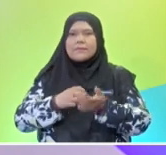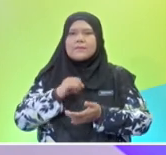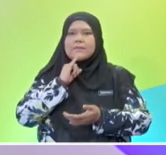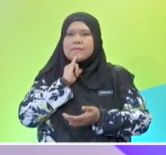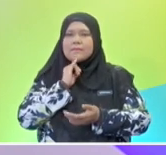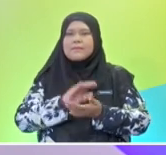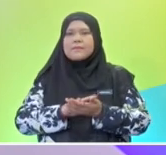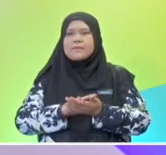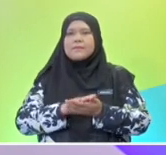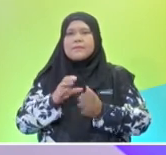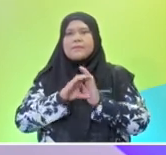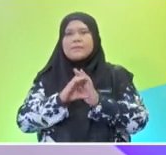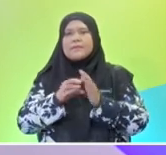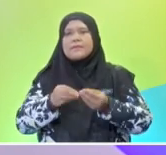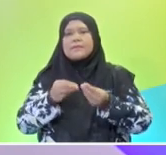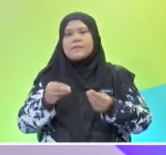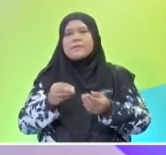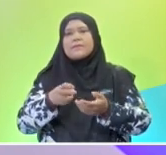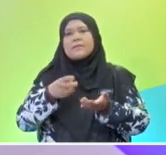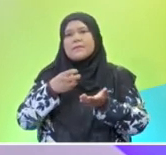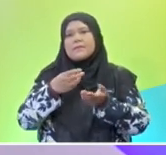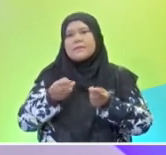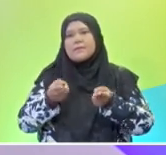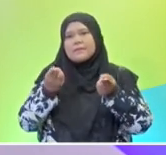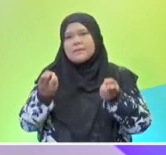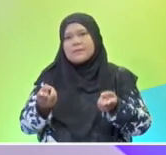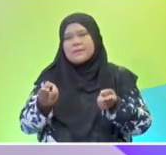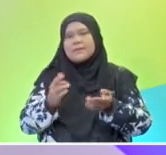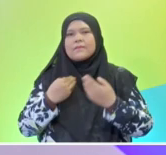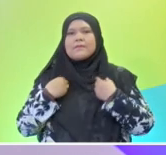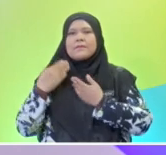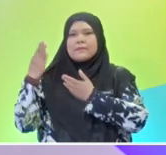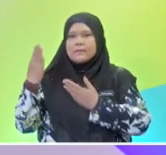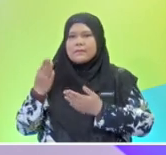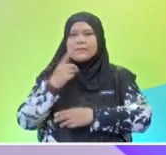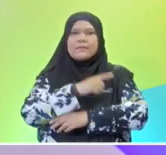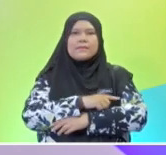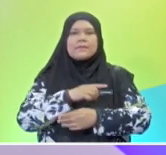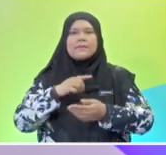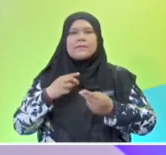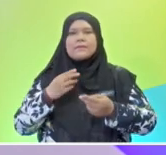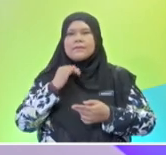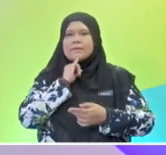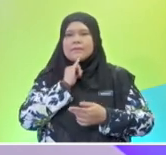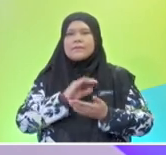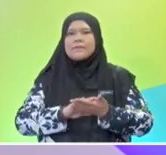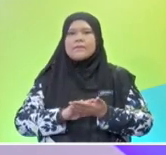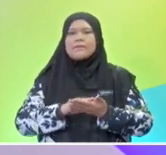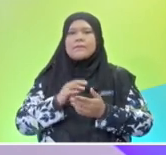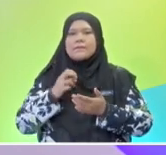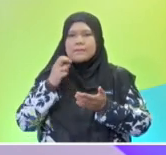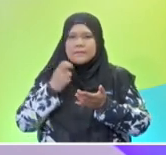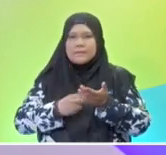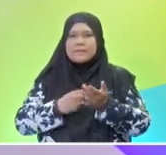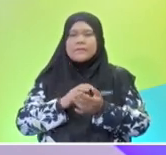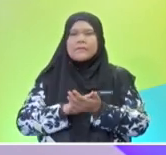memberikan hadiah apabila ada sambutan hari ibu. Begitulah kita perlu menghargai